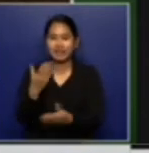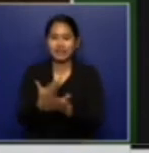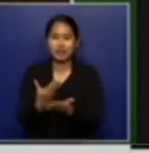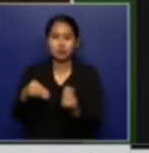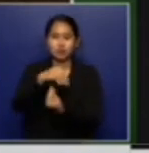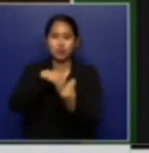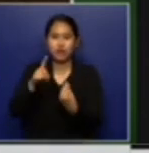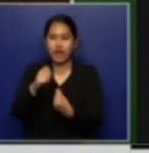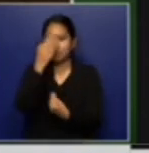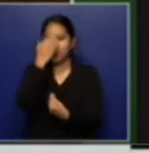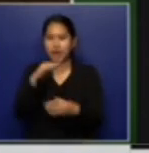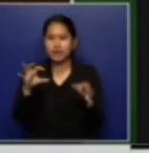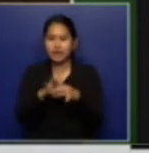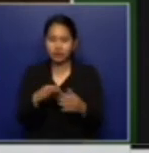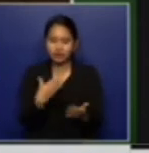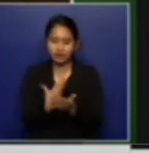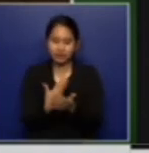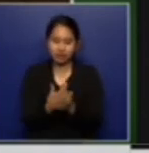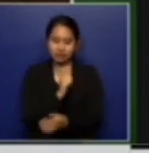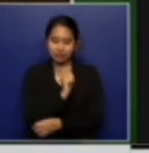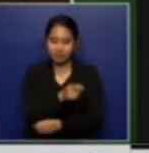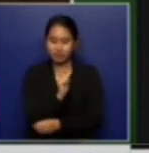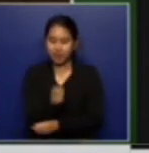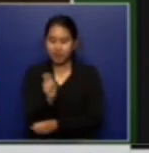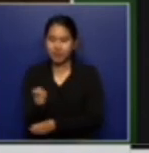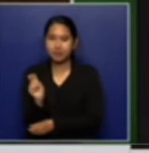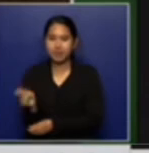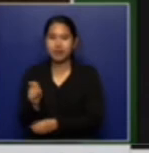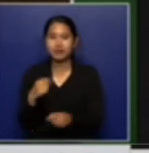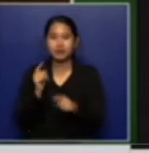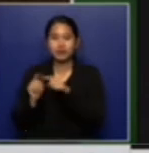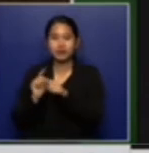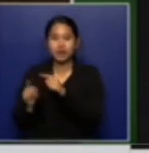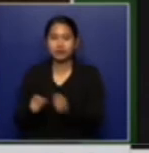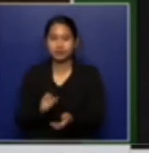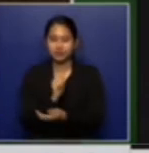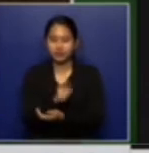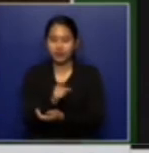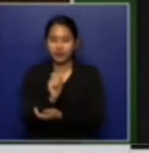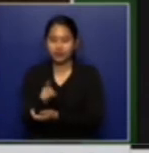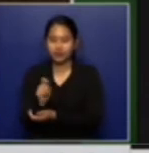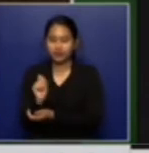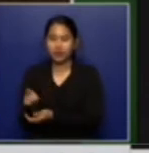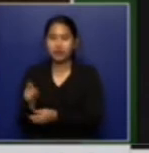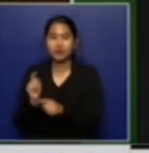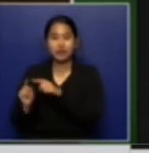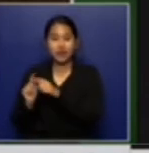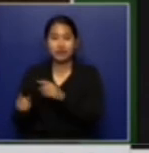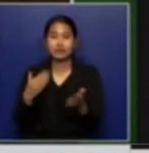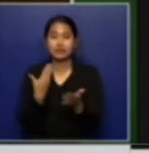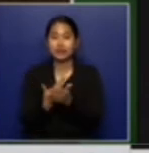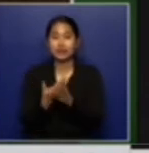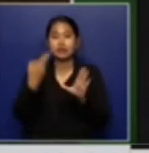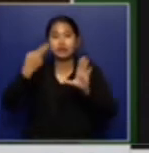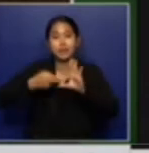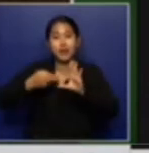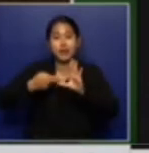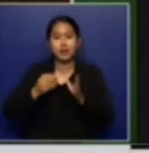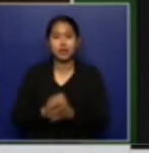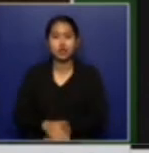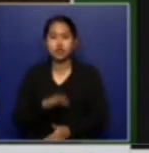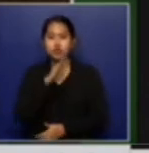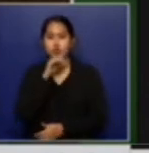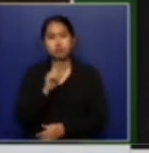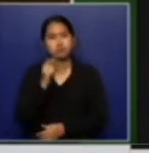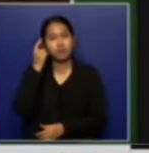วรายจ่ายมันบังคับทั้งหมดครับท่านประธานครับตัวรายจ่ายอะไรที่เกิดขึ้นท่านประธาน1ค่าน้ำมันสมมติฐานว่าวั